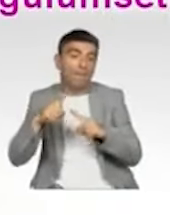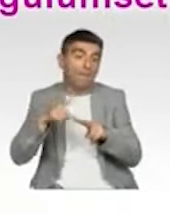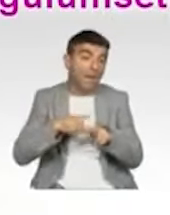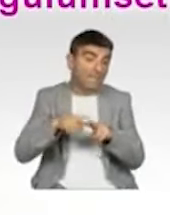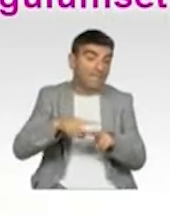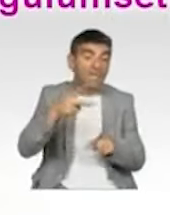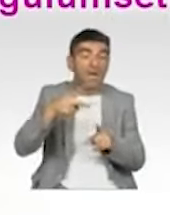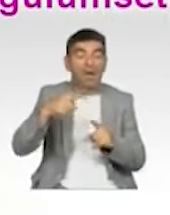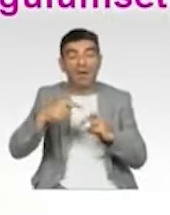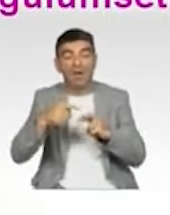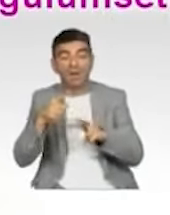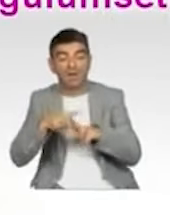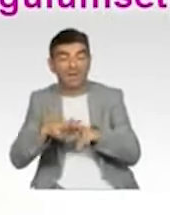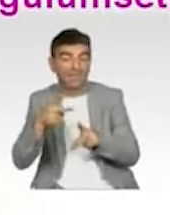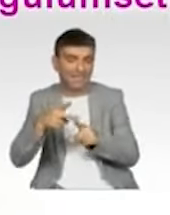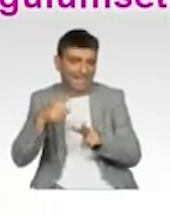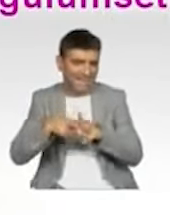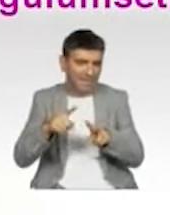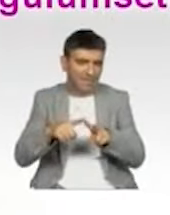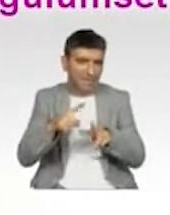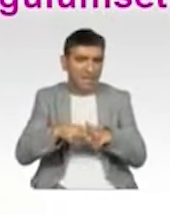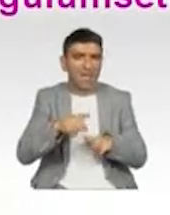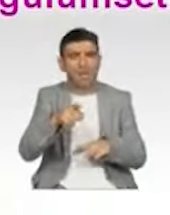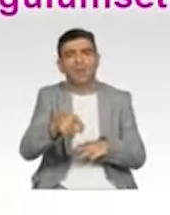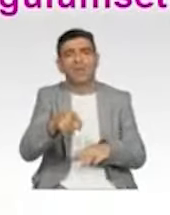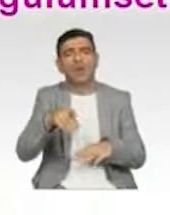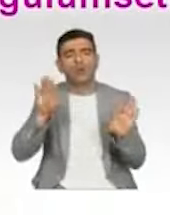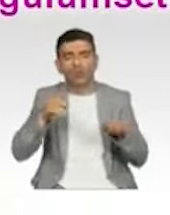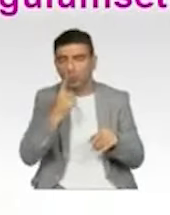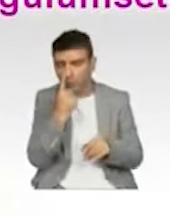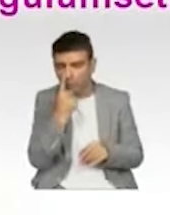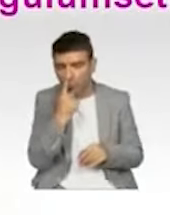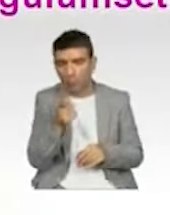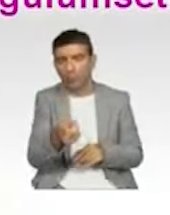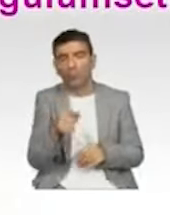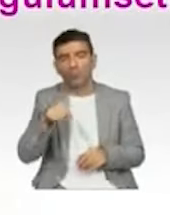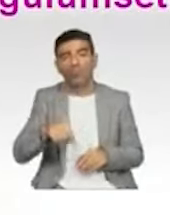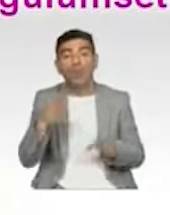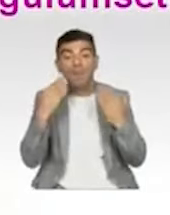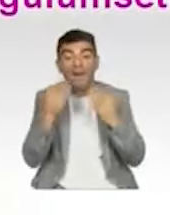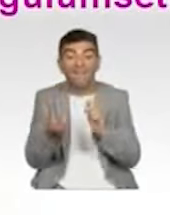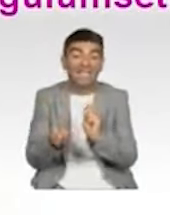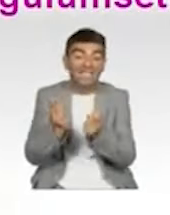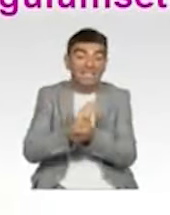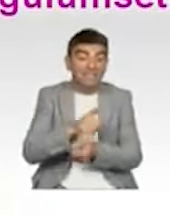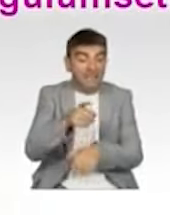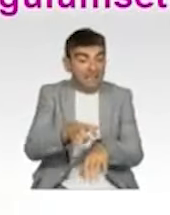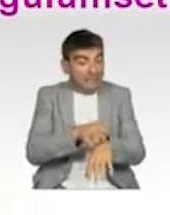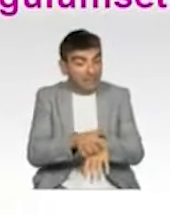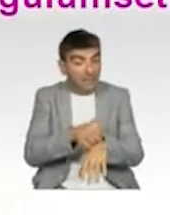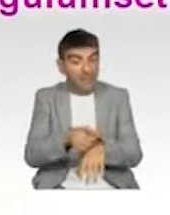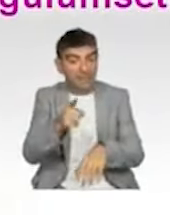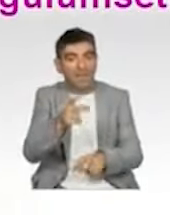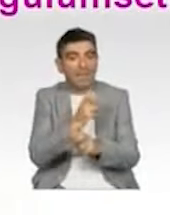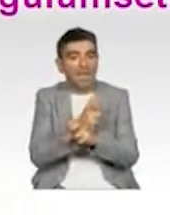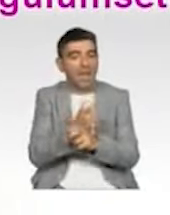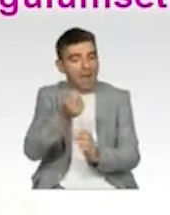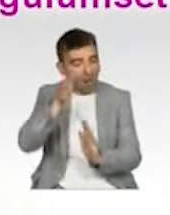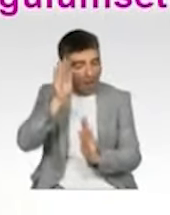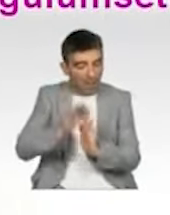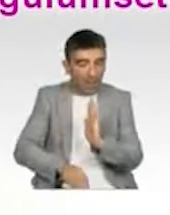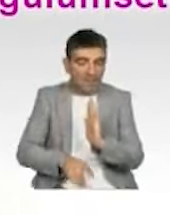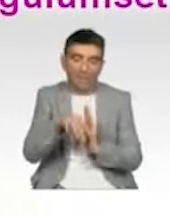akşam içilir. Bunlar içilmeli. Ihlamur, kuşburnu. Bunlar mevsim geçişlerindeki alerjik reaksiyonların riskini ciddi bir şekilde